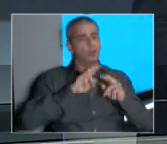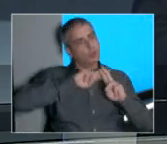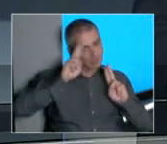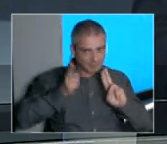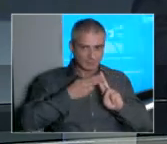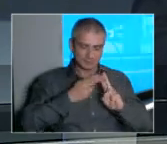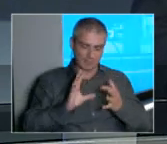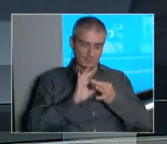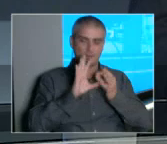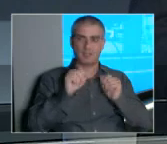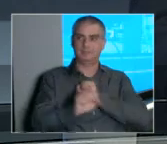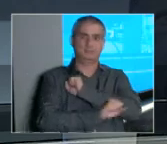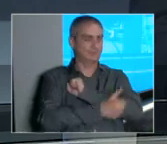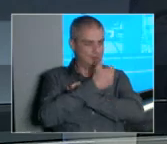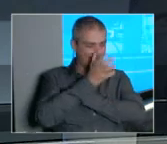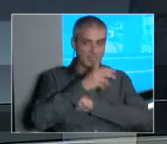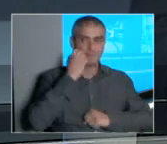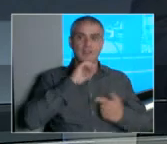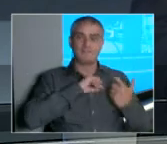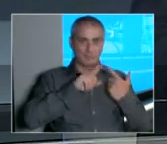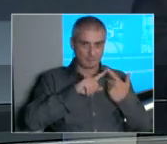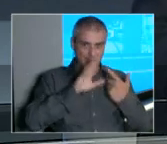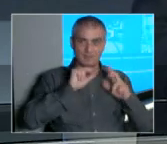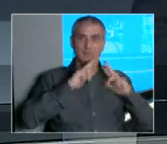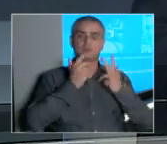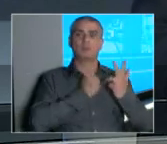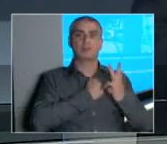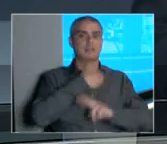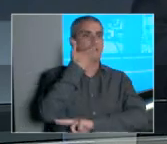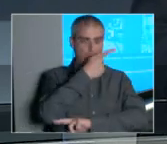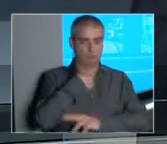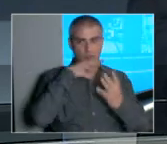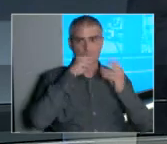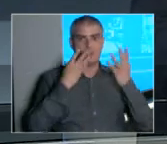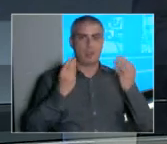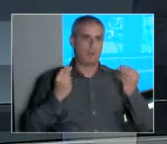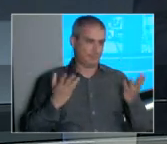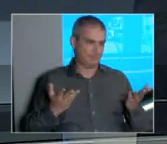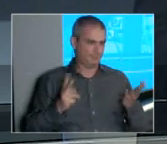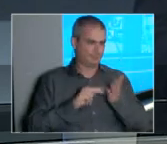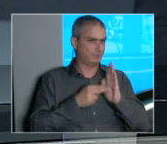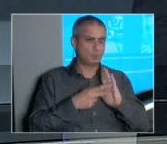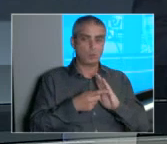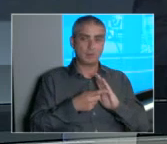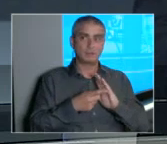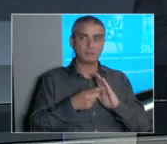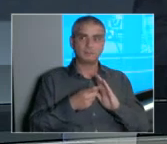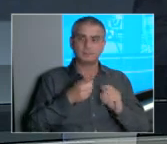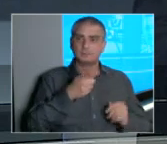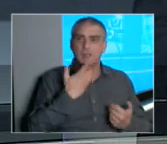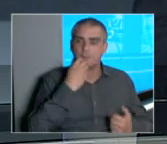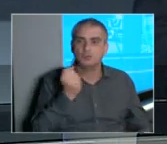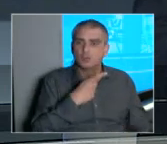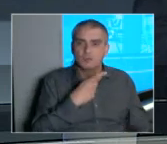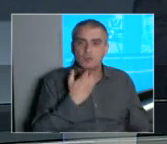אוניברסלי, כן, שמתחבר גם לסגן השר, גם לאיווט ליברמן וגם לציבור הדתי-לאומי שאנחנו דנים בו כל כך בכלל הרבה. בכלל הפוליטיקה. נכון. הפרשת